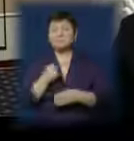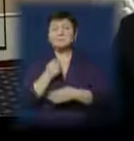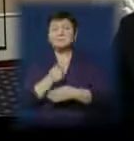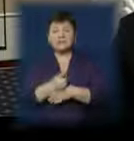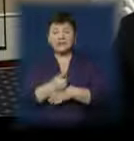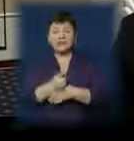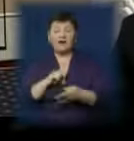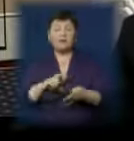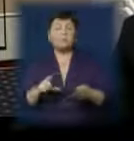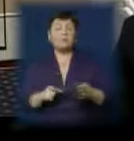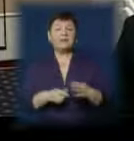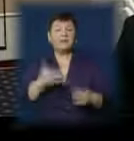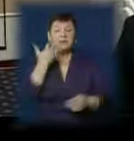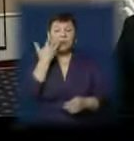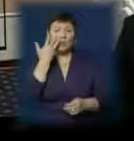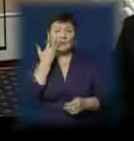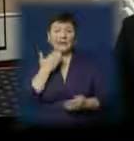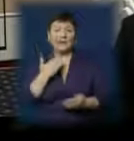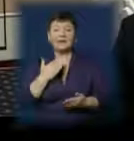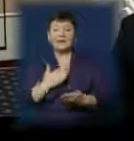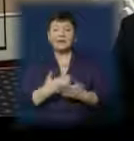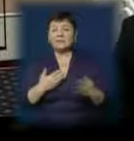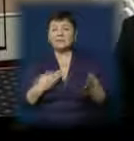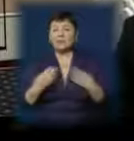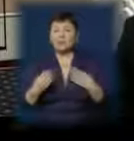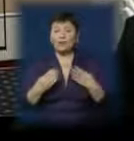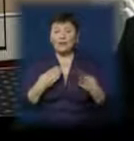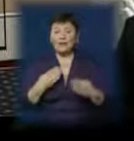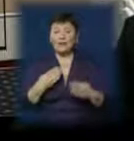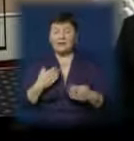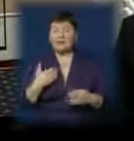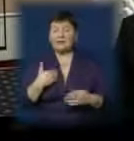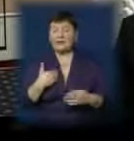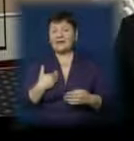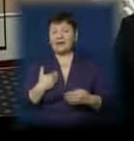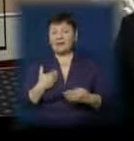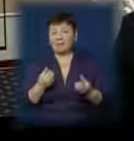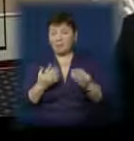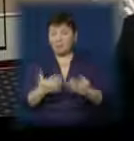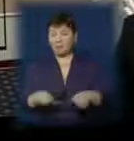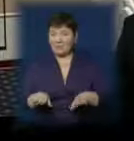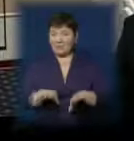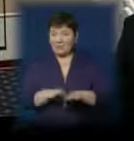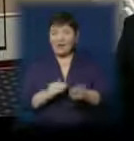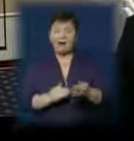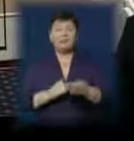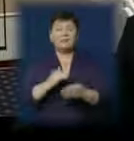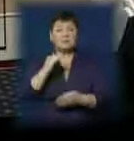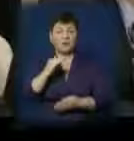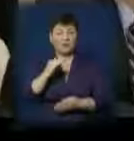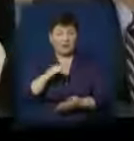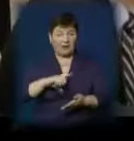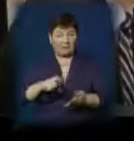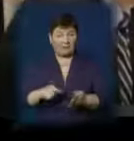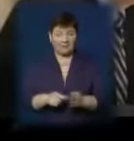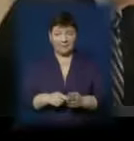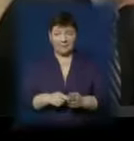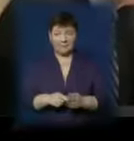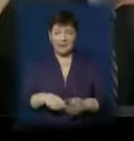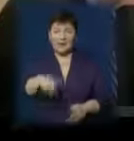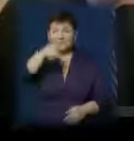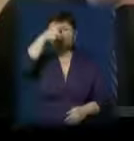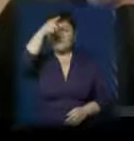кабінеті, коли йде спілкування не на формальному рівні, а в високопосадових кабінетах.